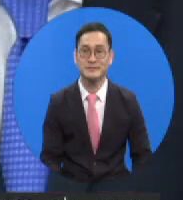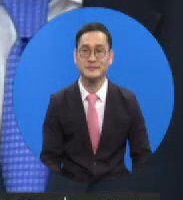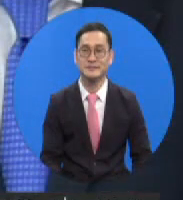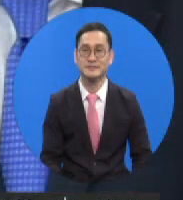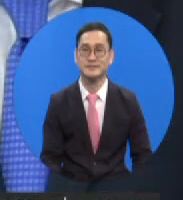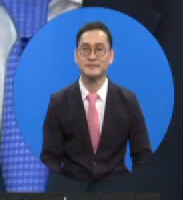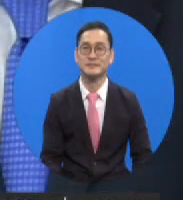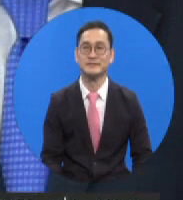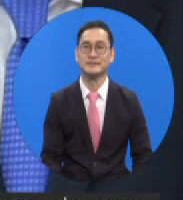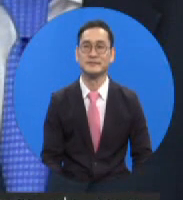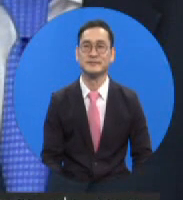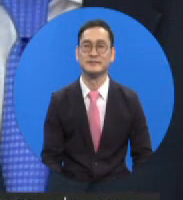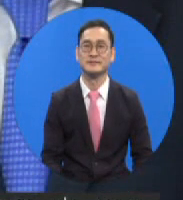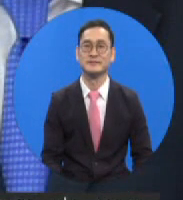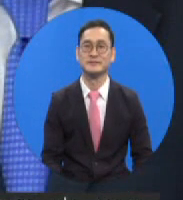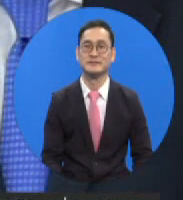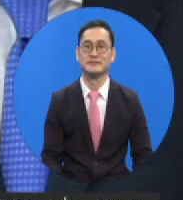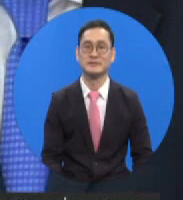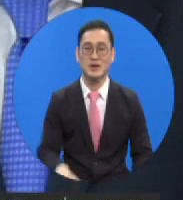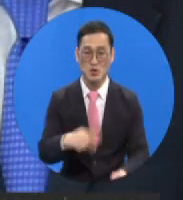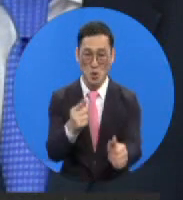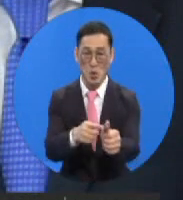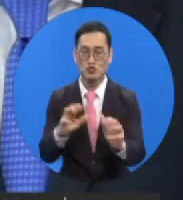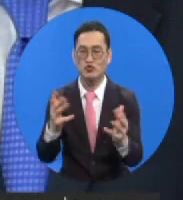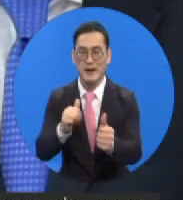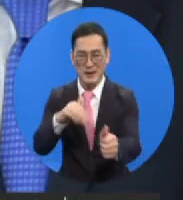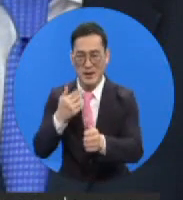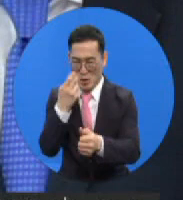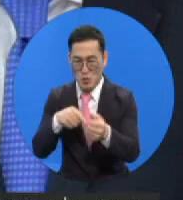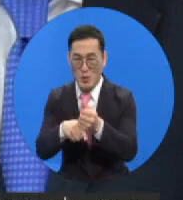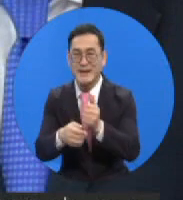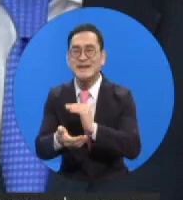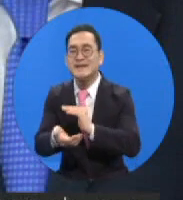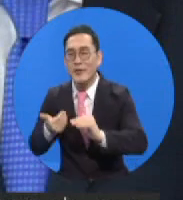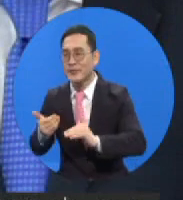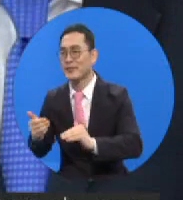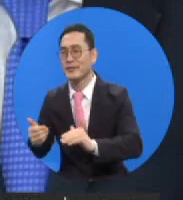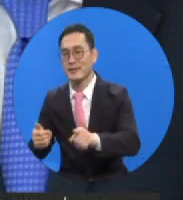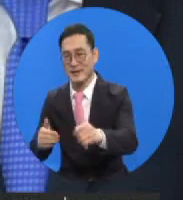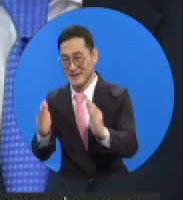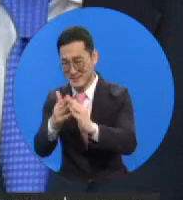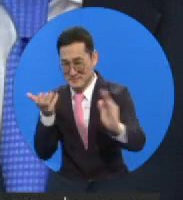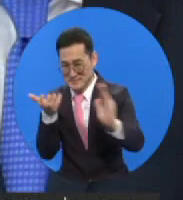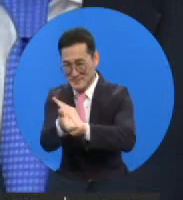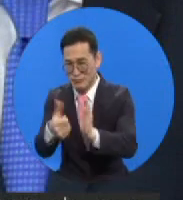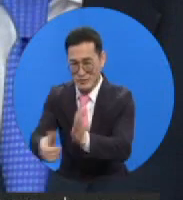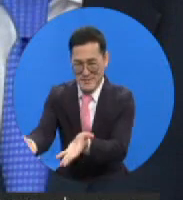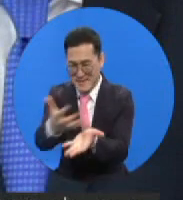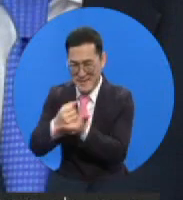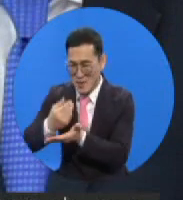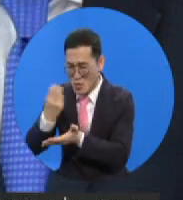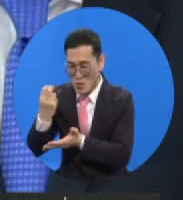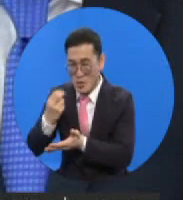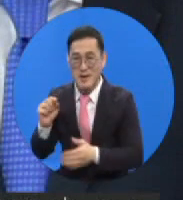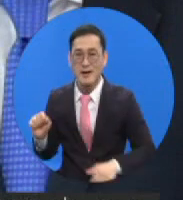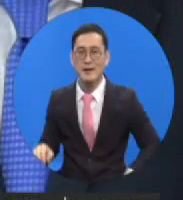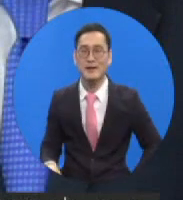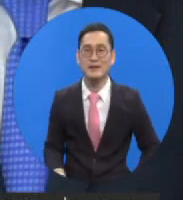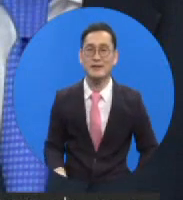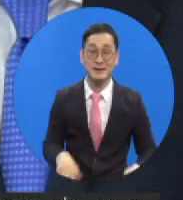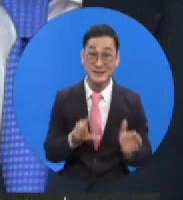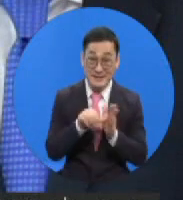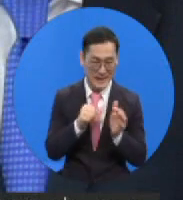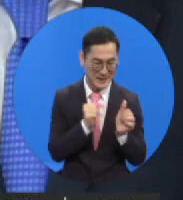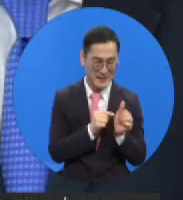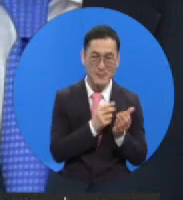조 전 장관 인사청문회 열리기 전에 30곳 이상을 압수수색했었고 박상기 법무부 장관이 뉴스타파와 지난 7월에